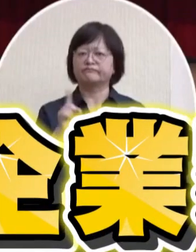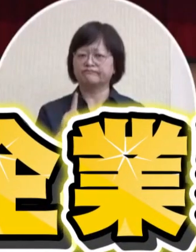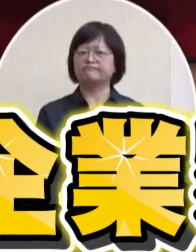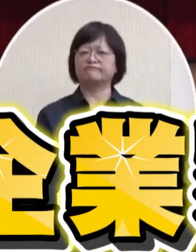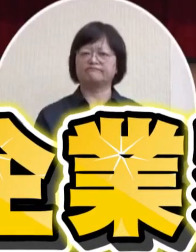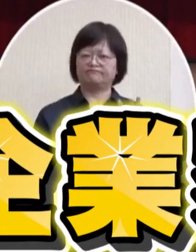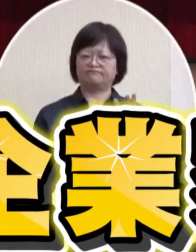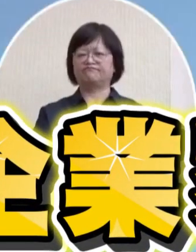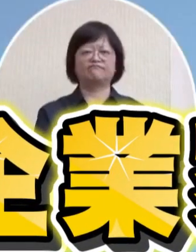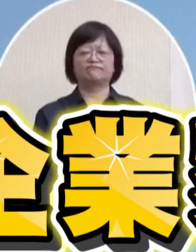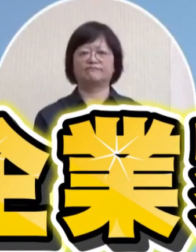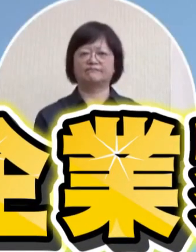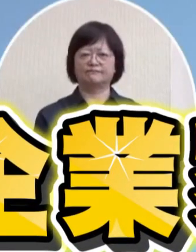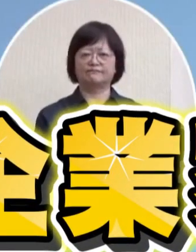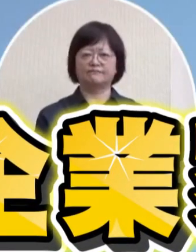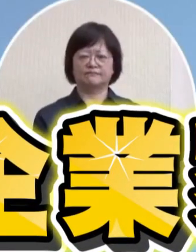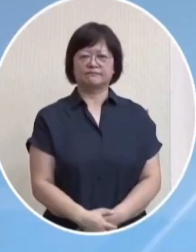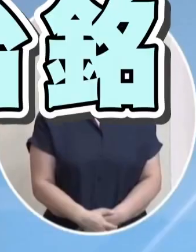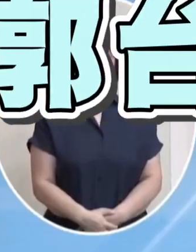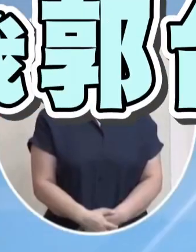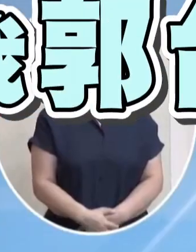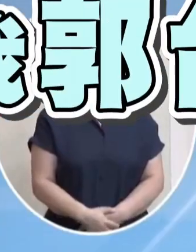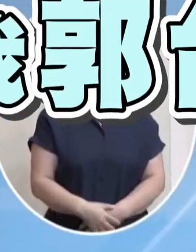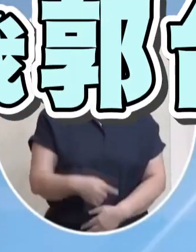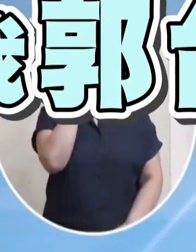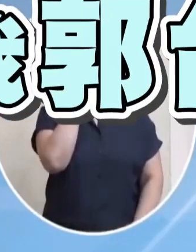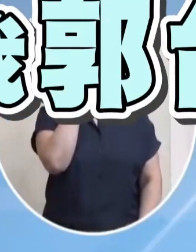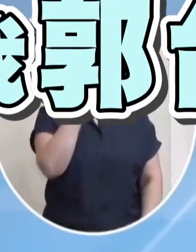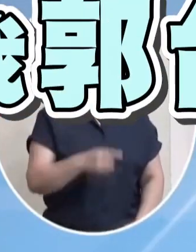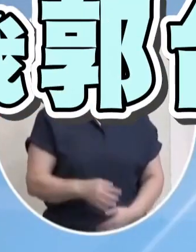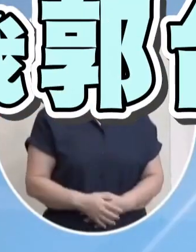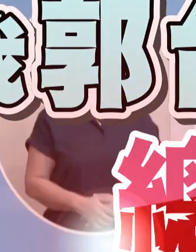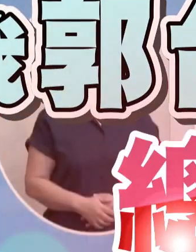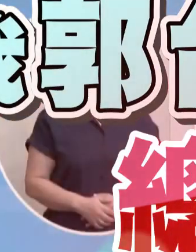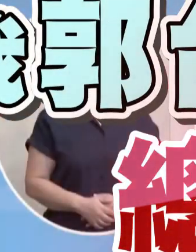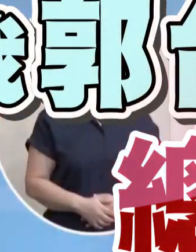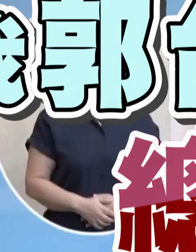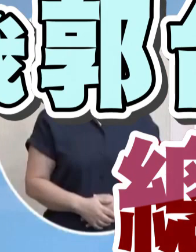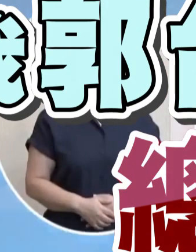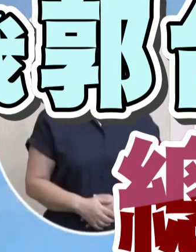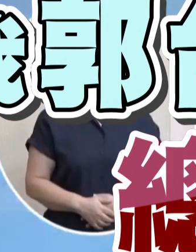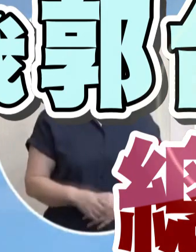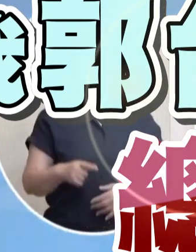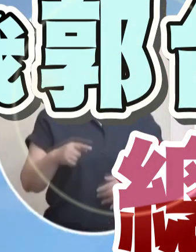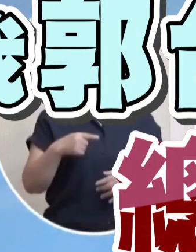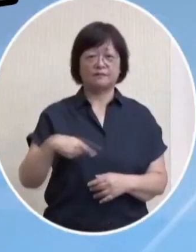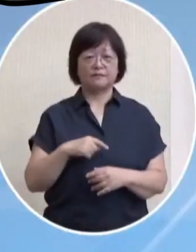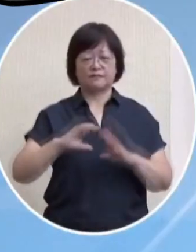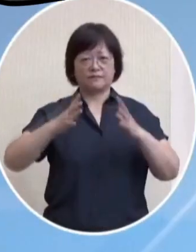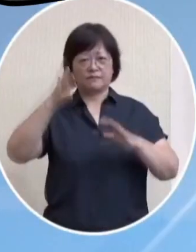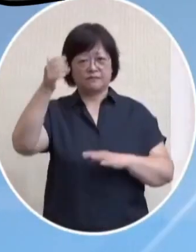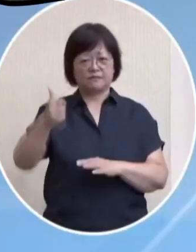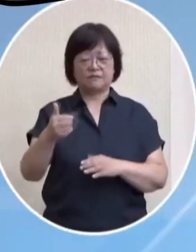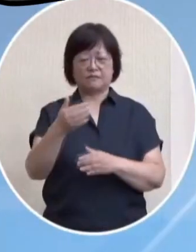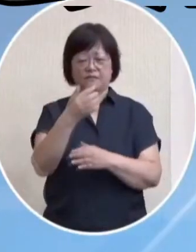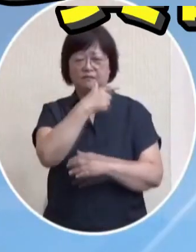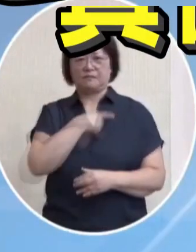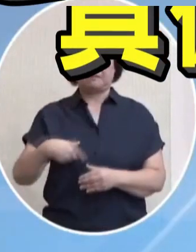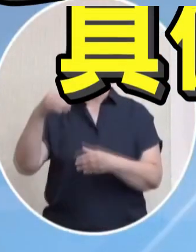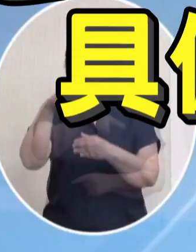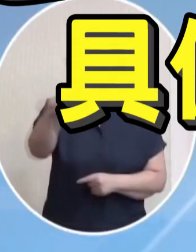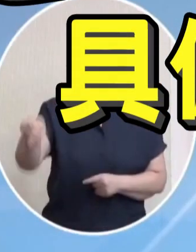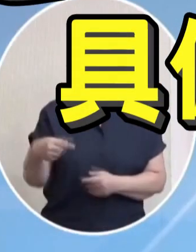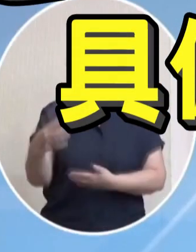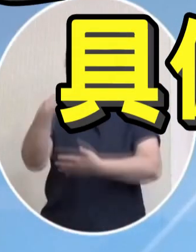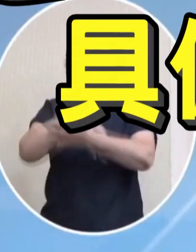耶加治国的时代来临了。我郭台铭在几位总统候选人当中是唯一具